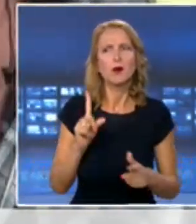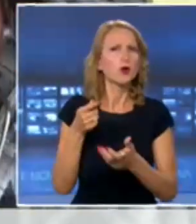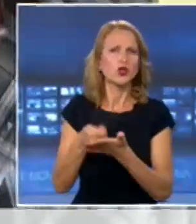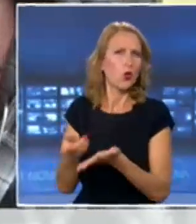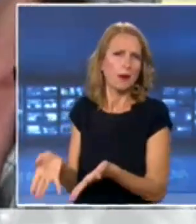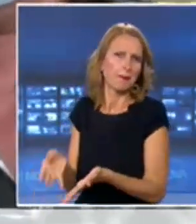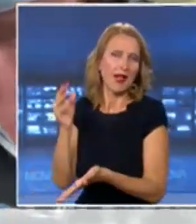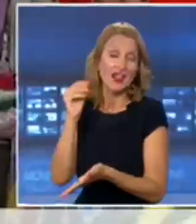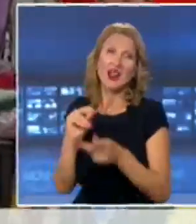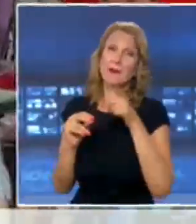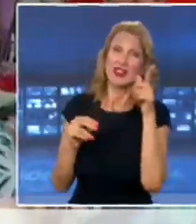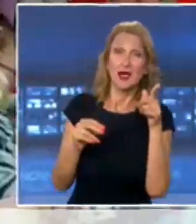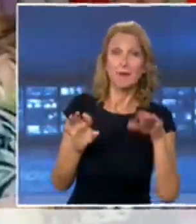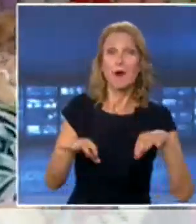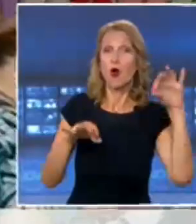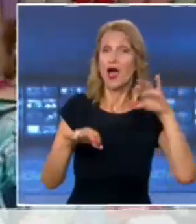България. Да, но са по-качествени.